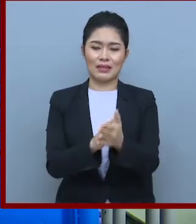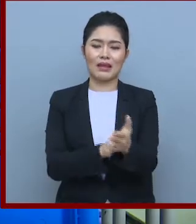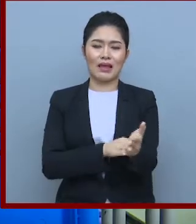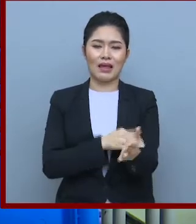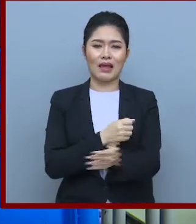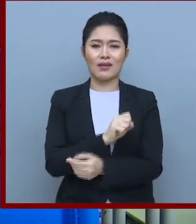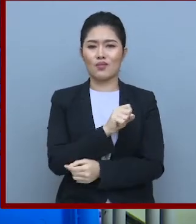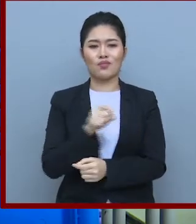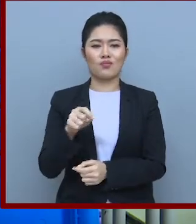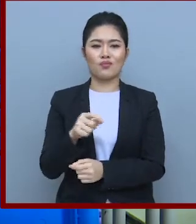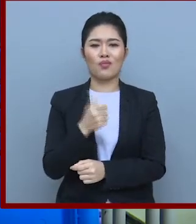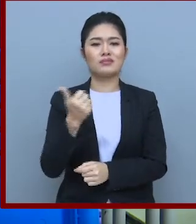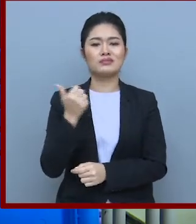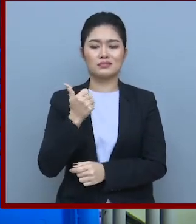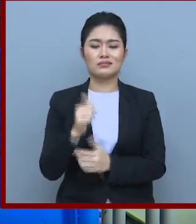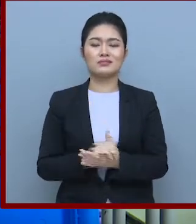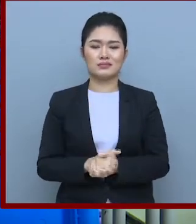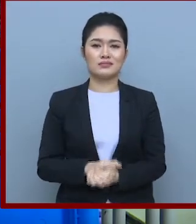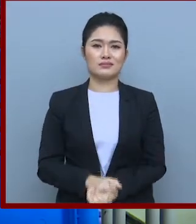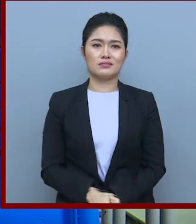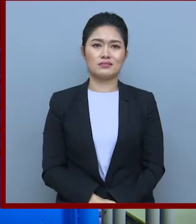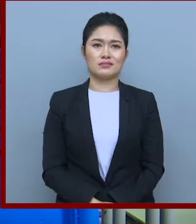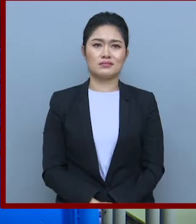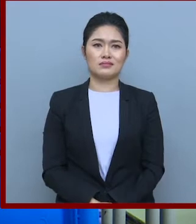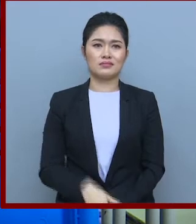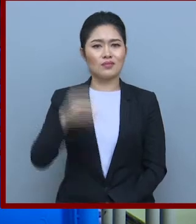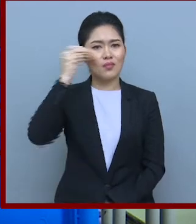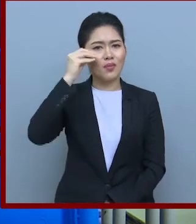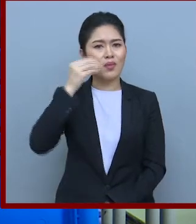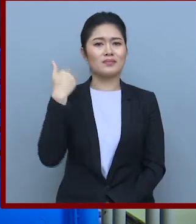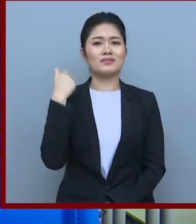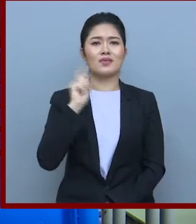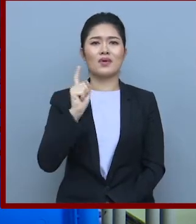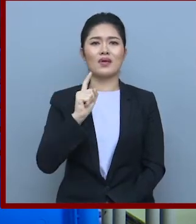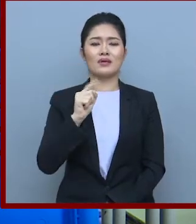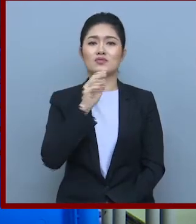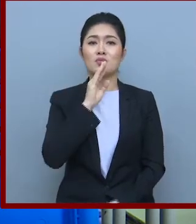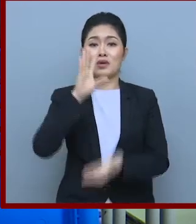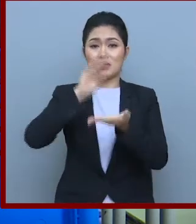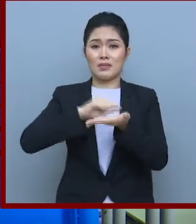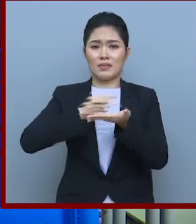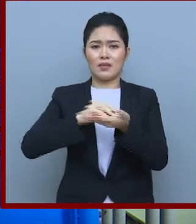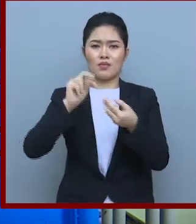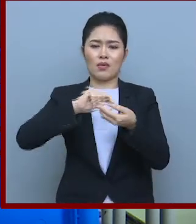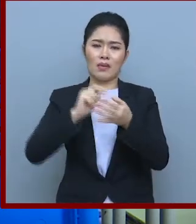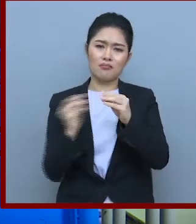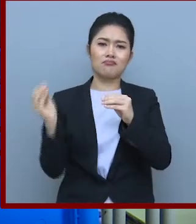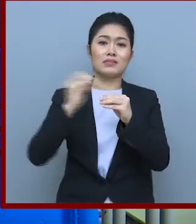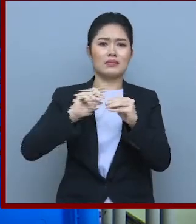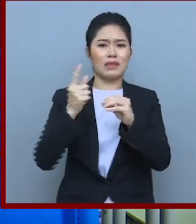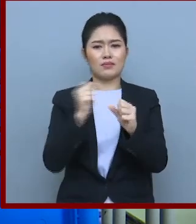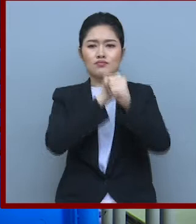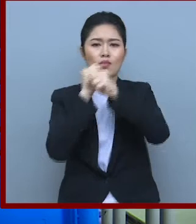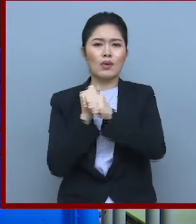มันจะนานกว่าตัว Arduino นิดนึงนะครับเพราะว่าทุกครั้งอย่างที่บอกนะครับมันจะแฟลชเฟิร์มแวร์เข้า